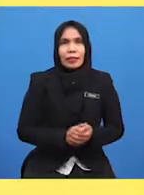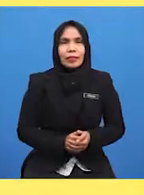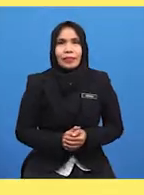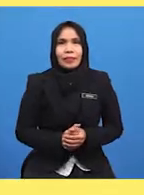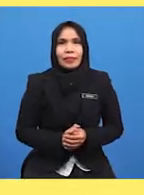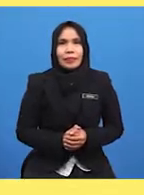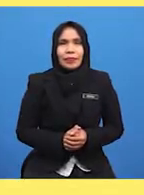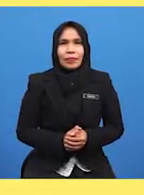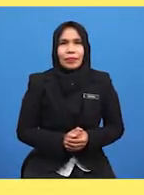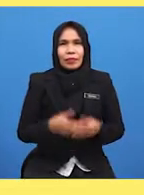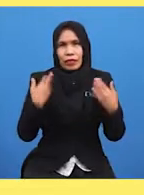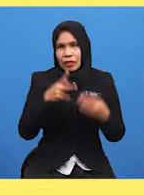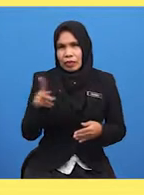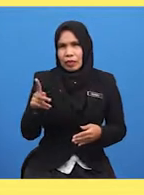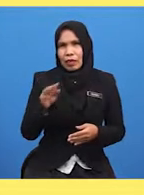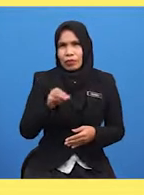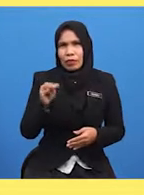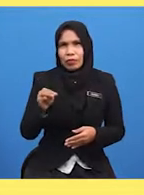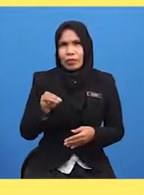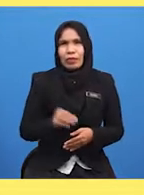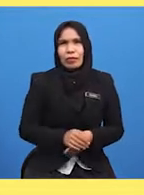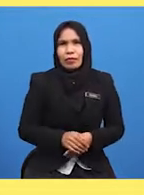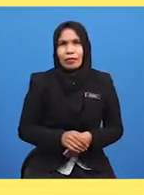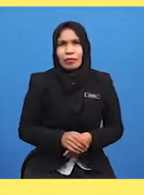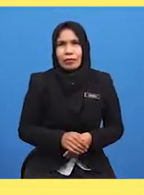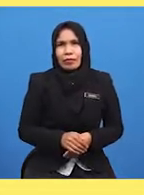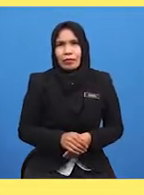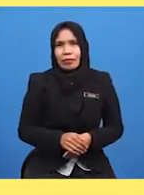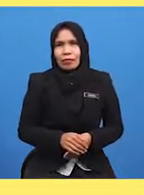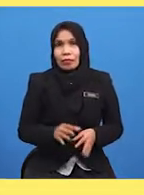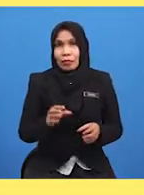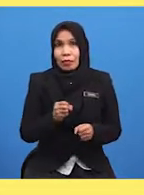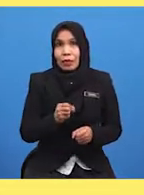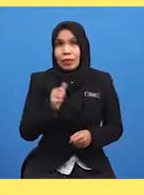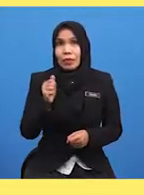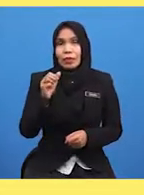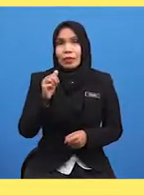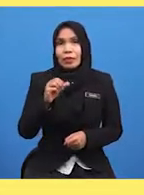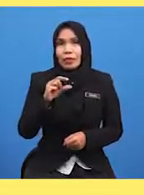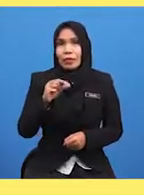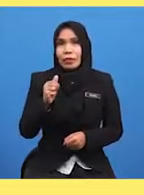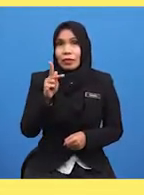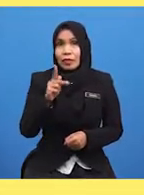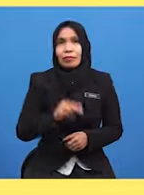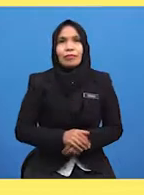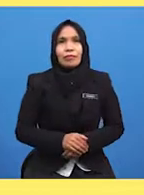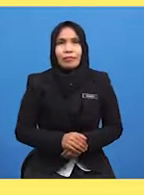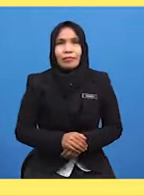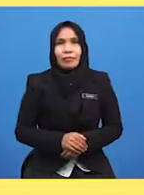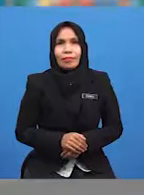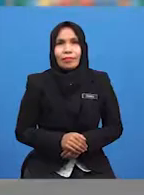paham Adakah murid-murid dapat menganggap cara digunakan oleh British dalam usaha perluasan kuasa-nya dmitry